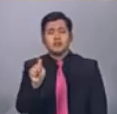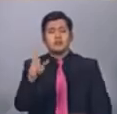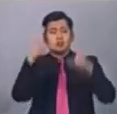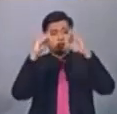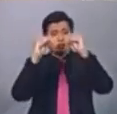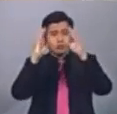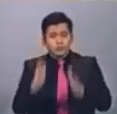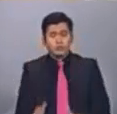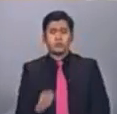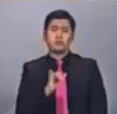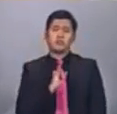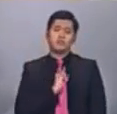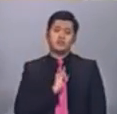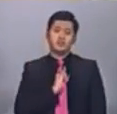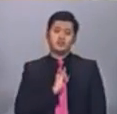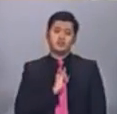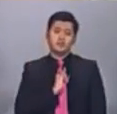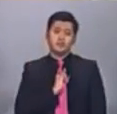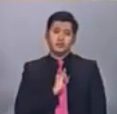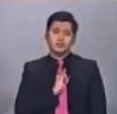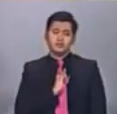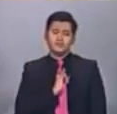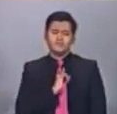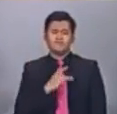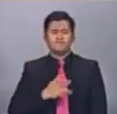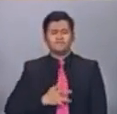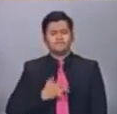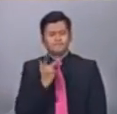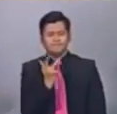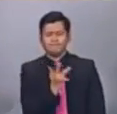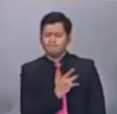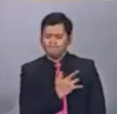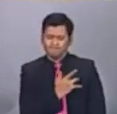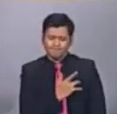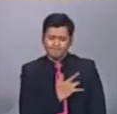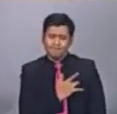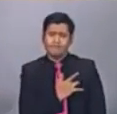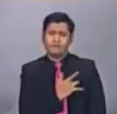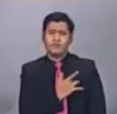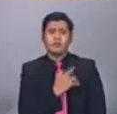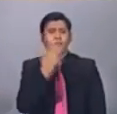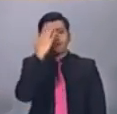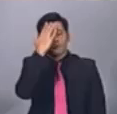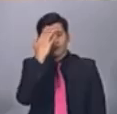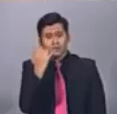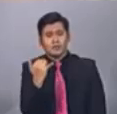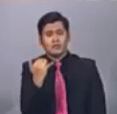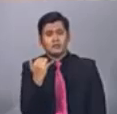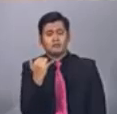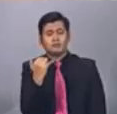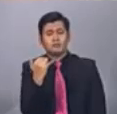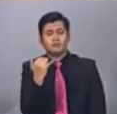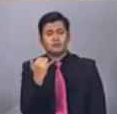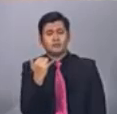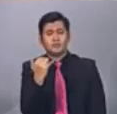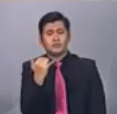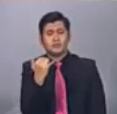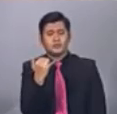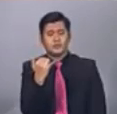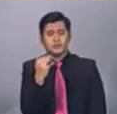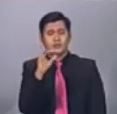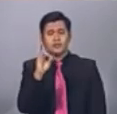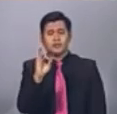Singhalan. Jadi pemergian ini sangat terkesan. Saya dan keluarga sangat terkesan. Kenapa saya kata sangat terkesan? Allahyarham seorang